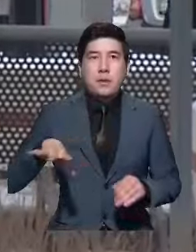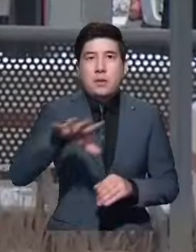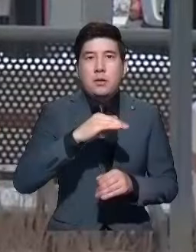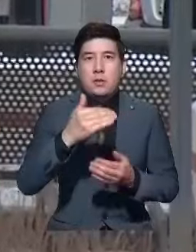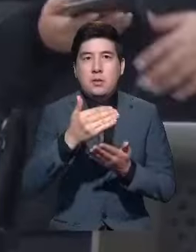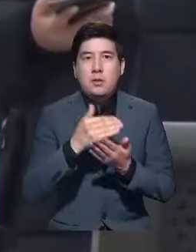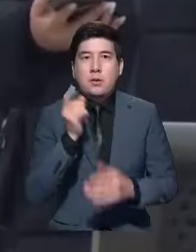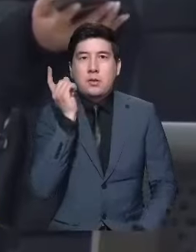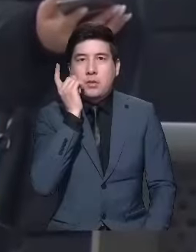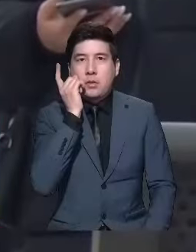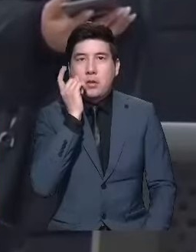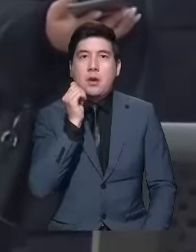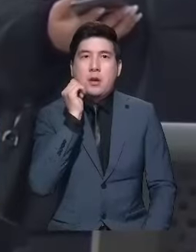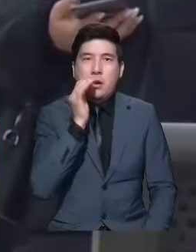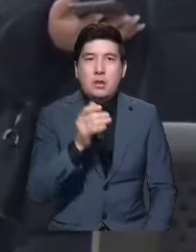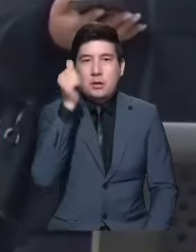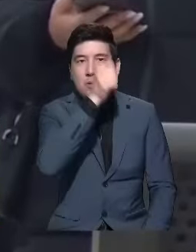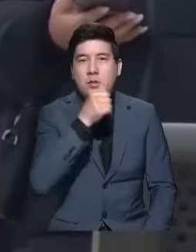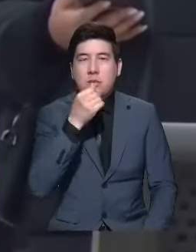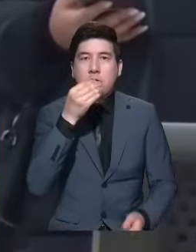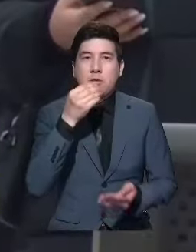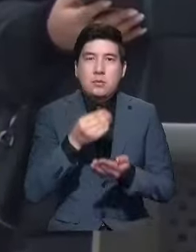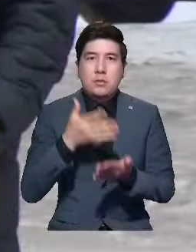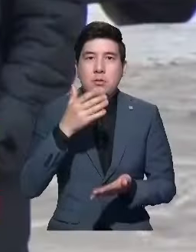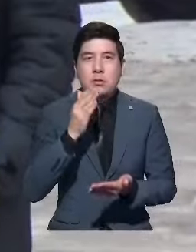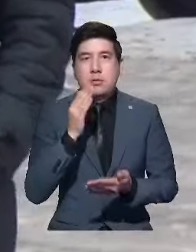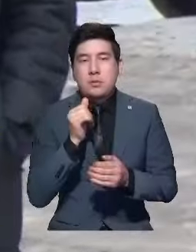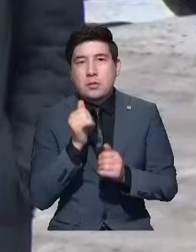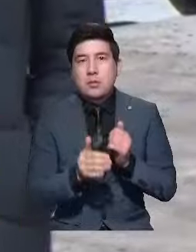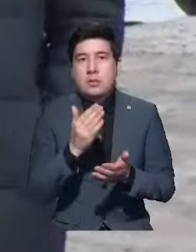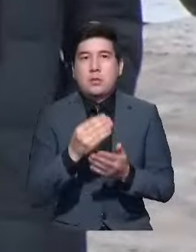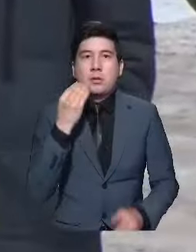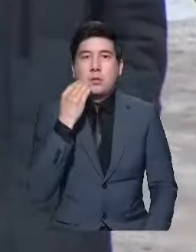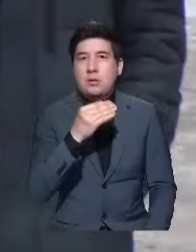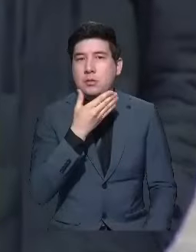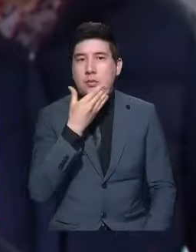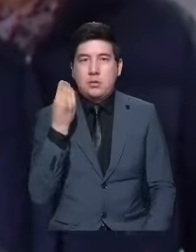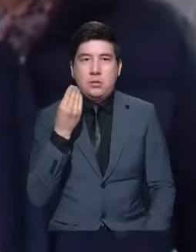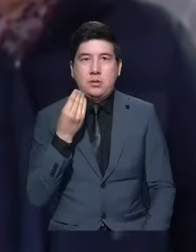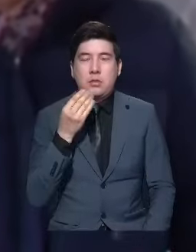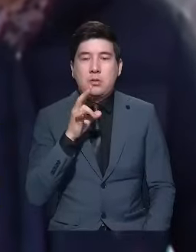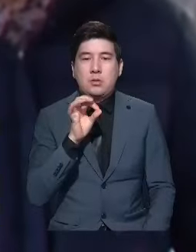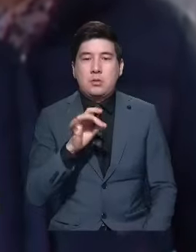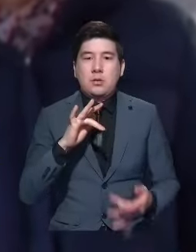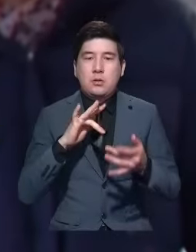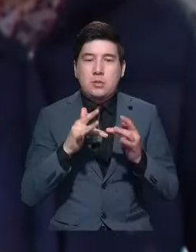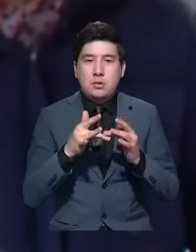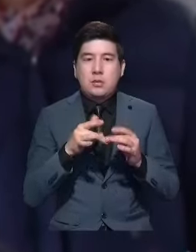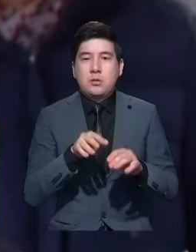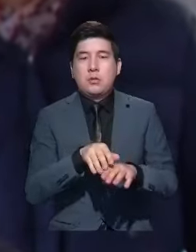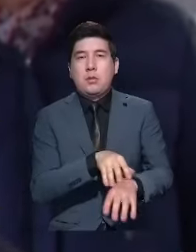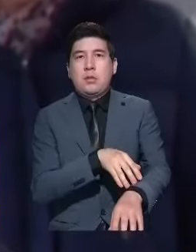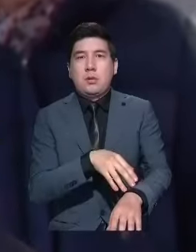қызметінің ақысы жыл сайын өседі. Алайда баға қанша шарықтаса да сапасы жақсы деп айту қиын дейді тұрғындар. Интернет өте жай жұмыс жасайды,